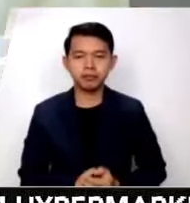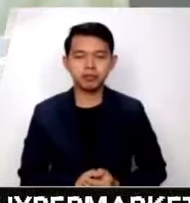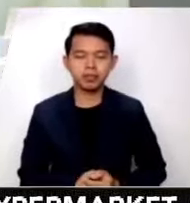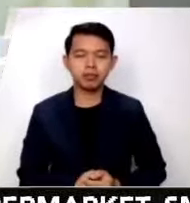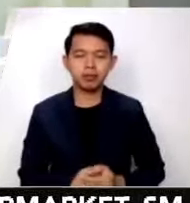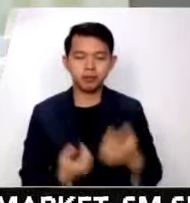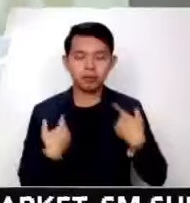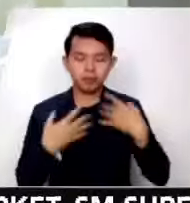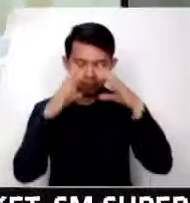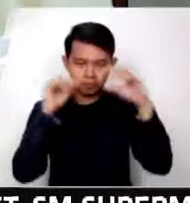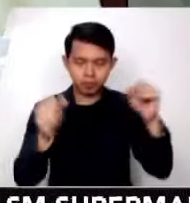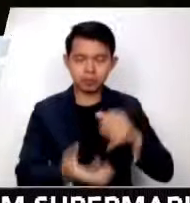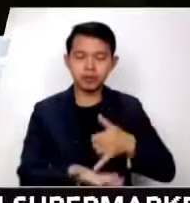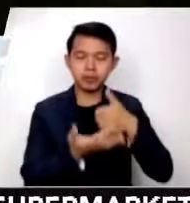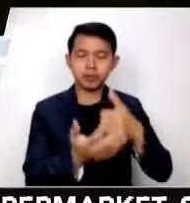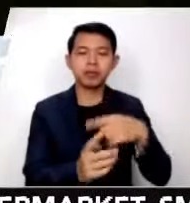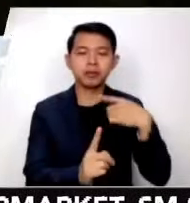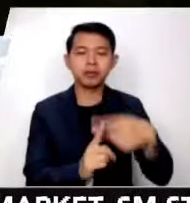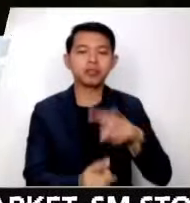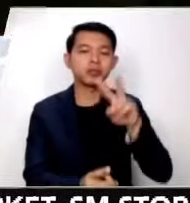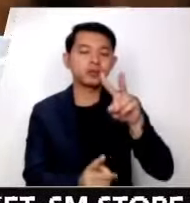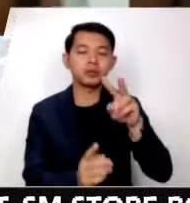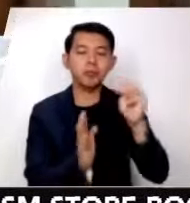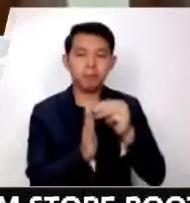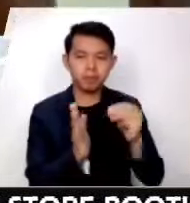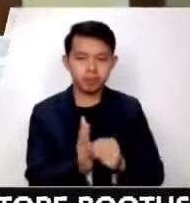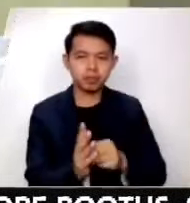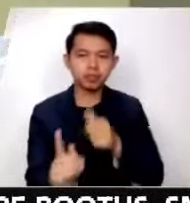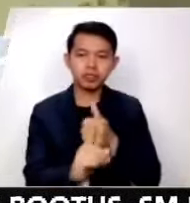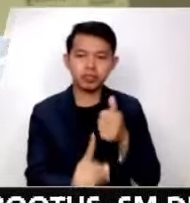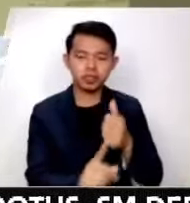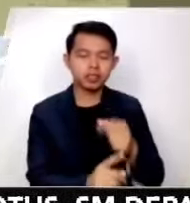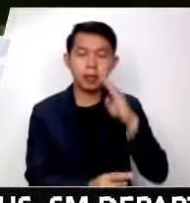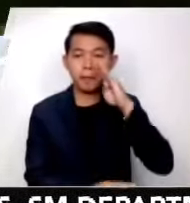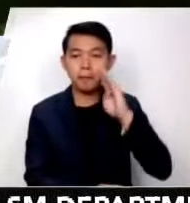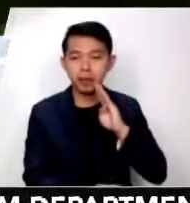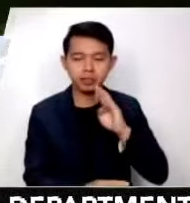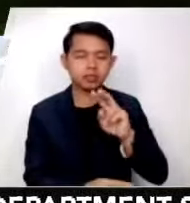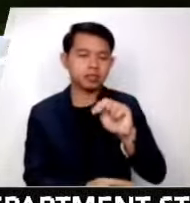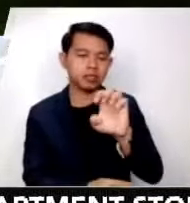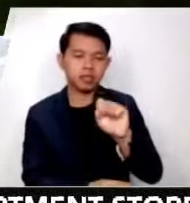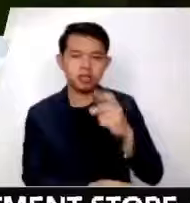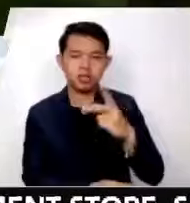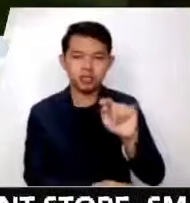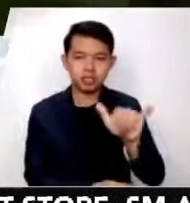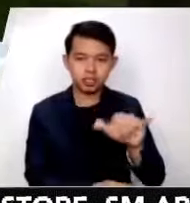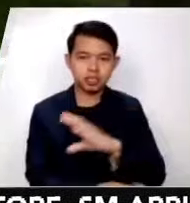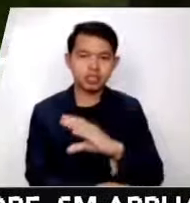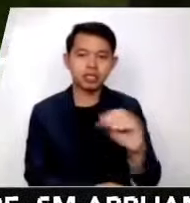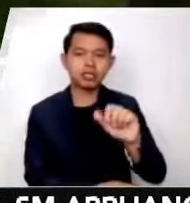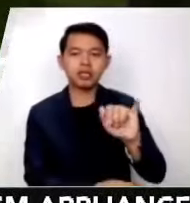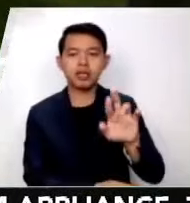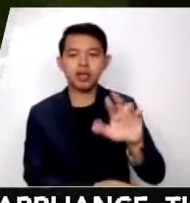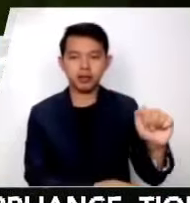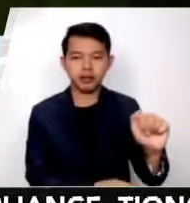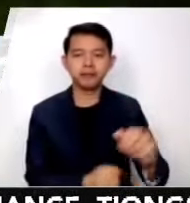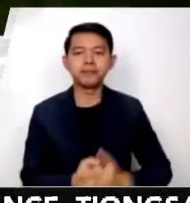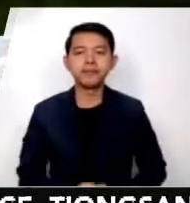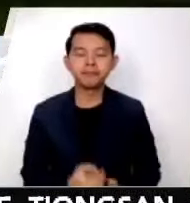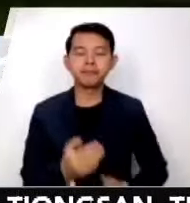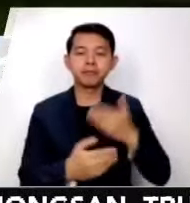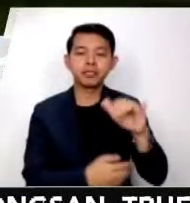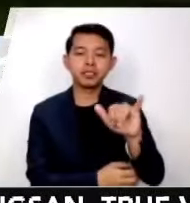ng tig 2,000,000 piso ang bronze medalists na sina Nesty Petesio at Ira Villegas. Ginawaran naman si Yulo ng Presidential